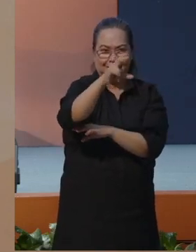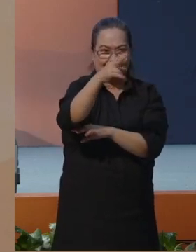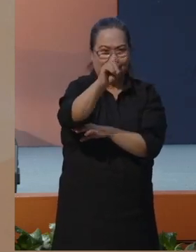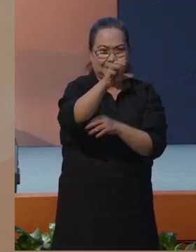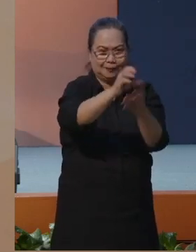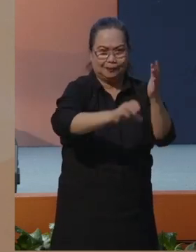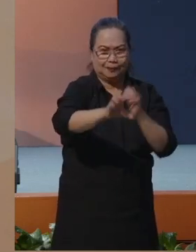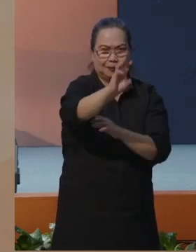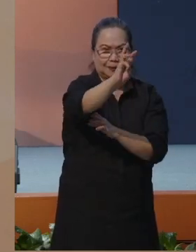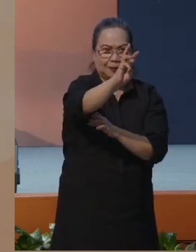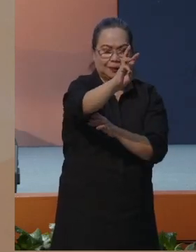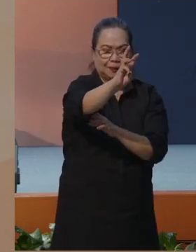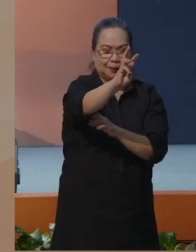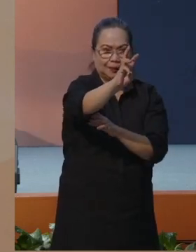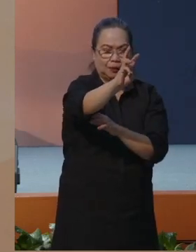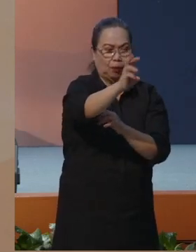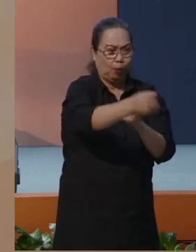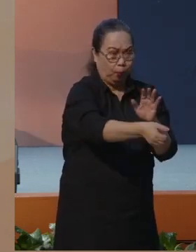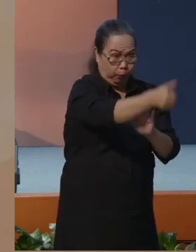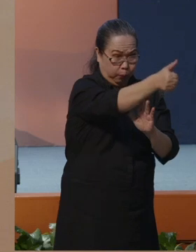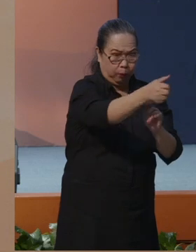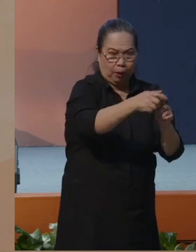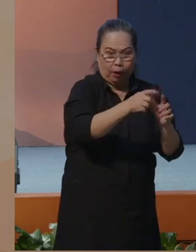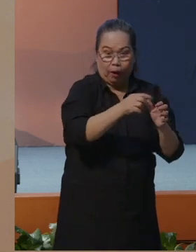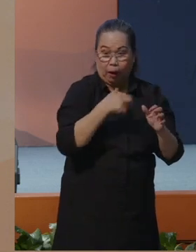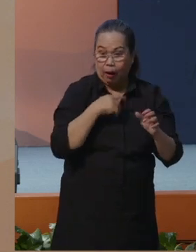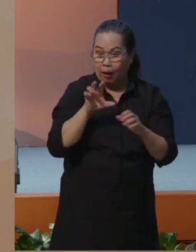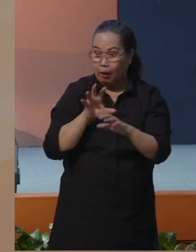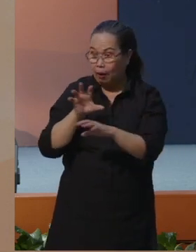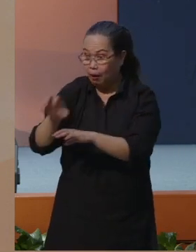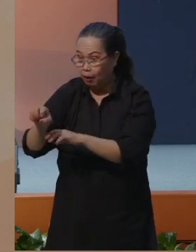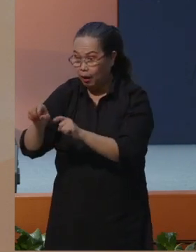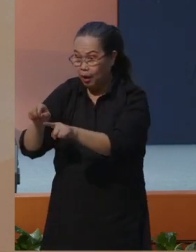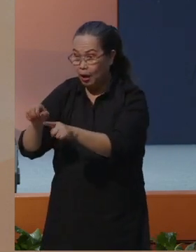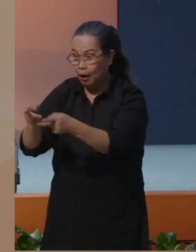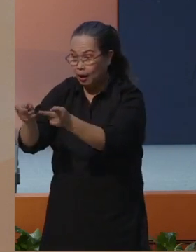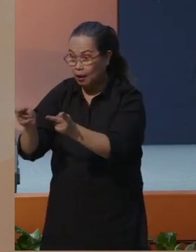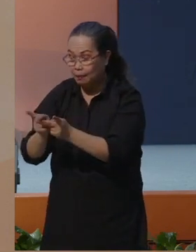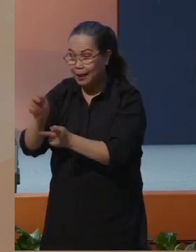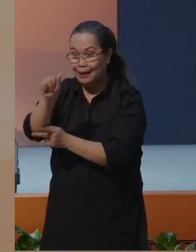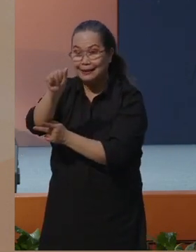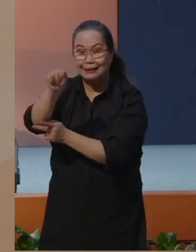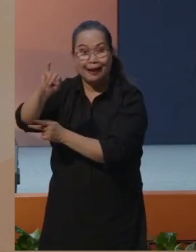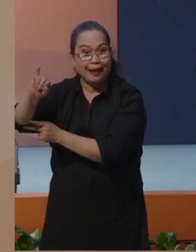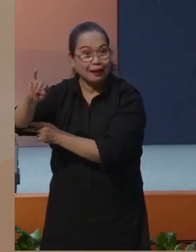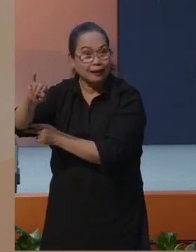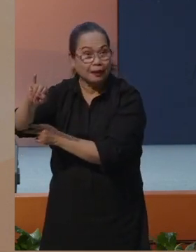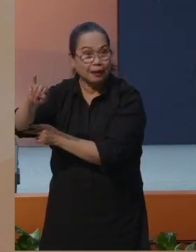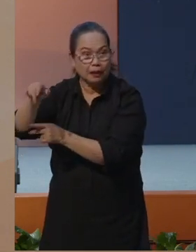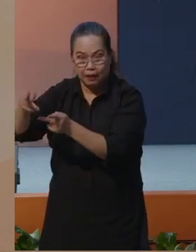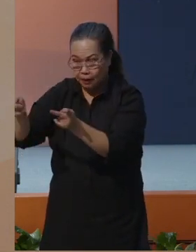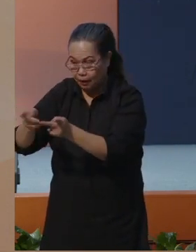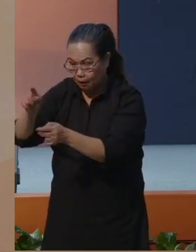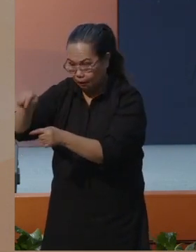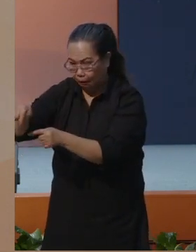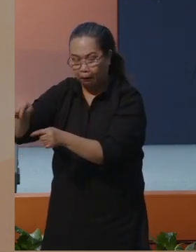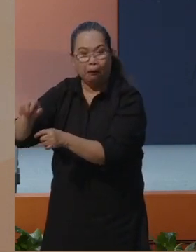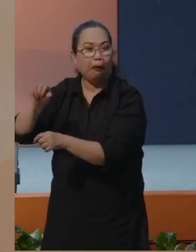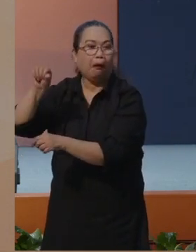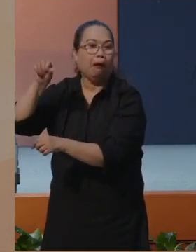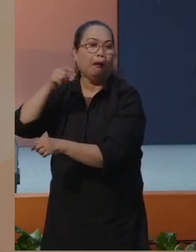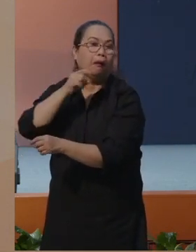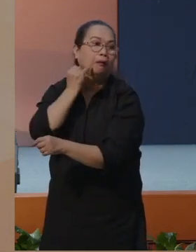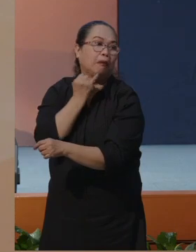Tapos natalo sila sa Ai. Dahil nga, pinapanalo ng Diyos ang kalaban dahil sa kanilang